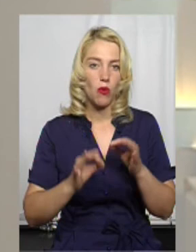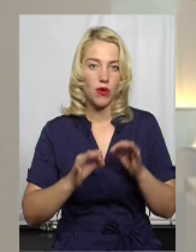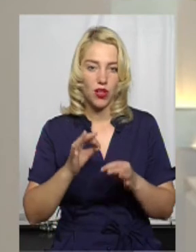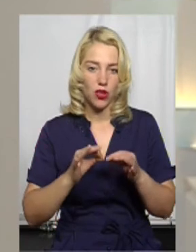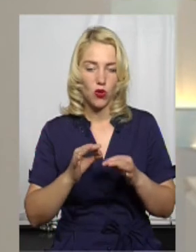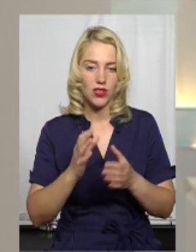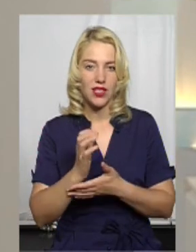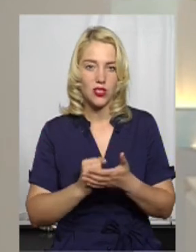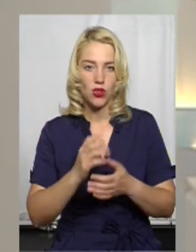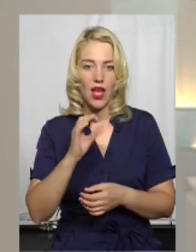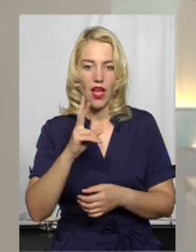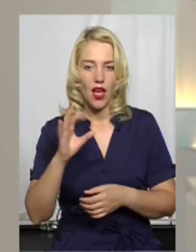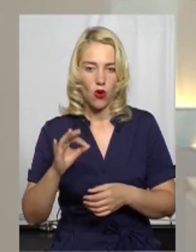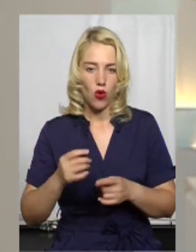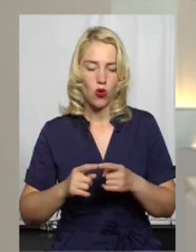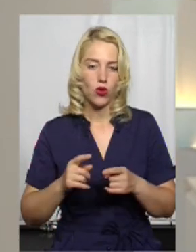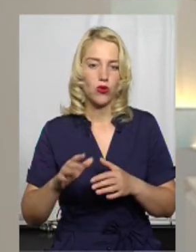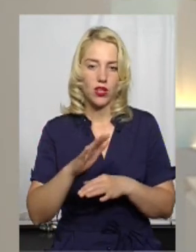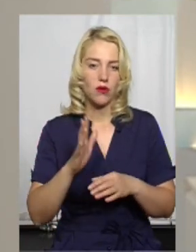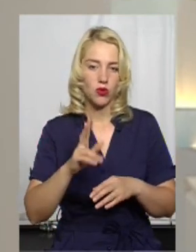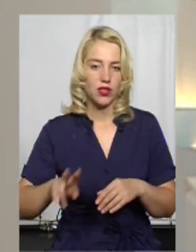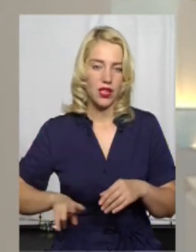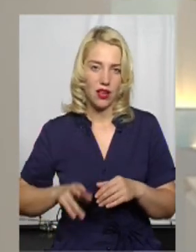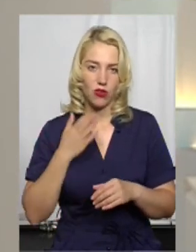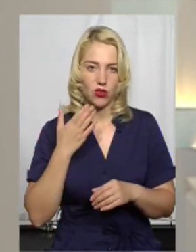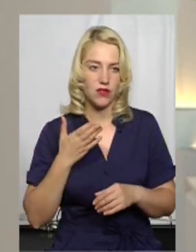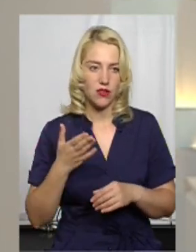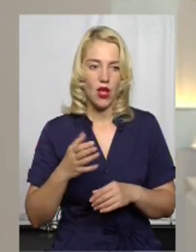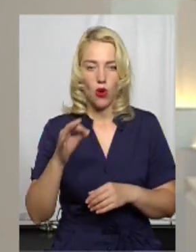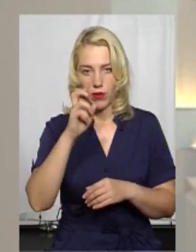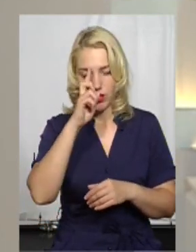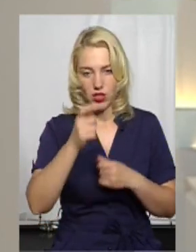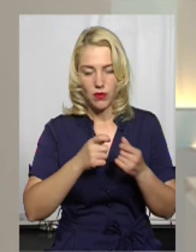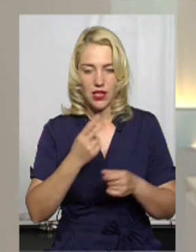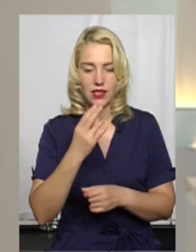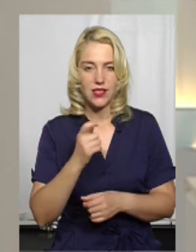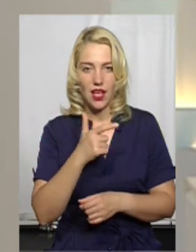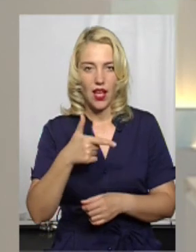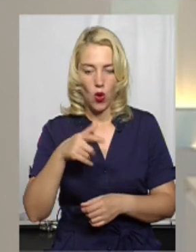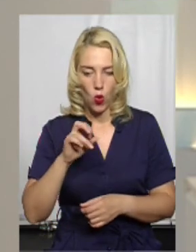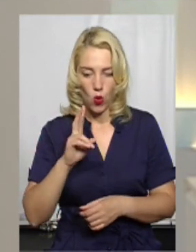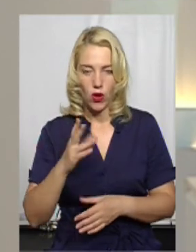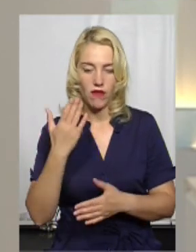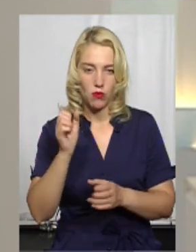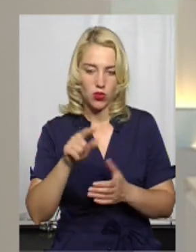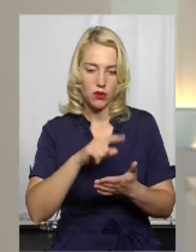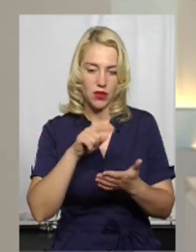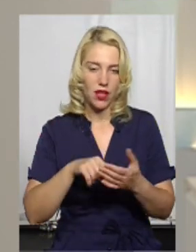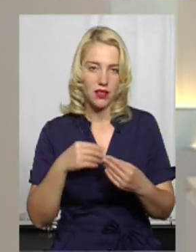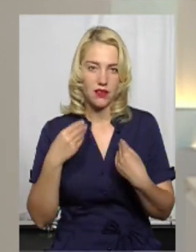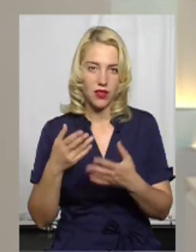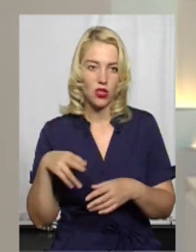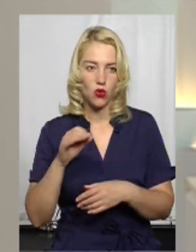екологію краю. У нас звітуватиме директорка відповідного департаменту облдержадміністрації Тетяна Дзюблюк. Ви уже можете ставити питання до